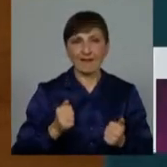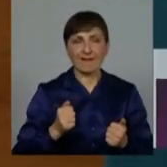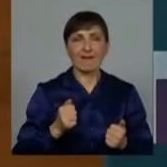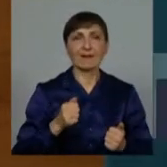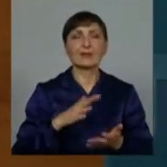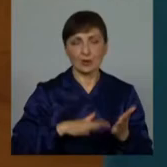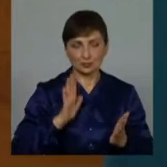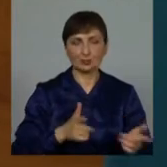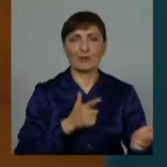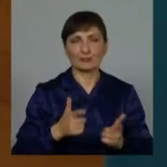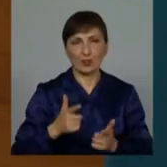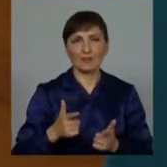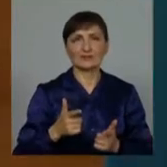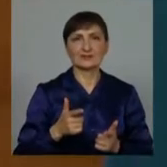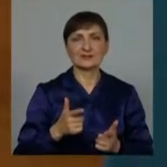дальше готовиться.